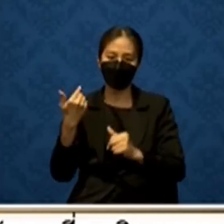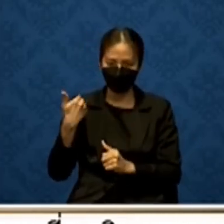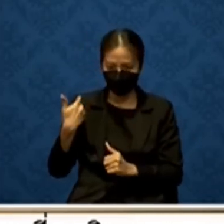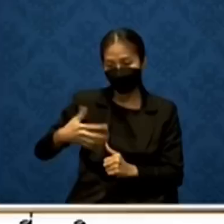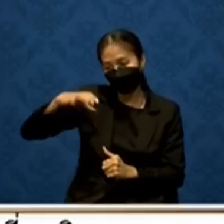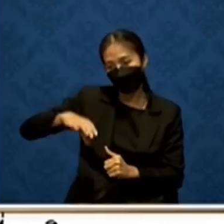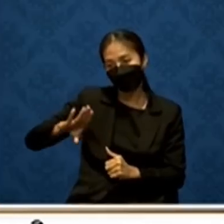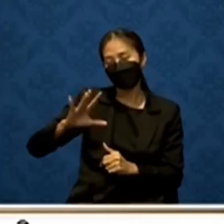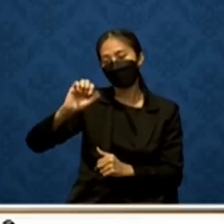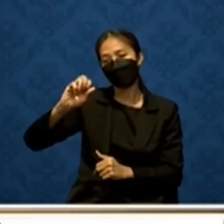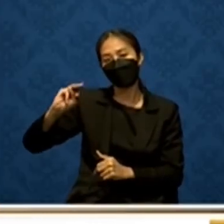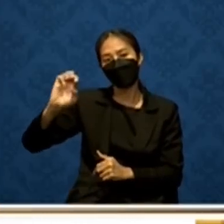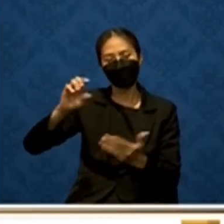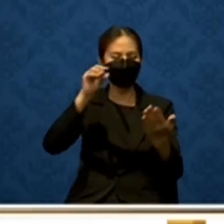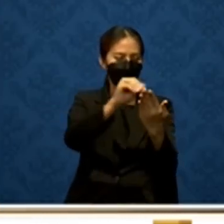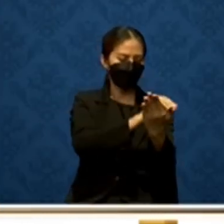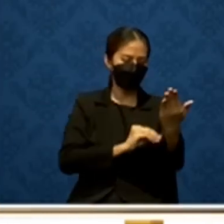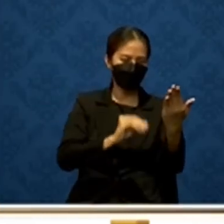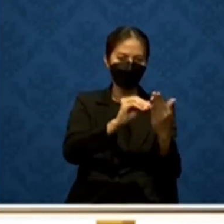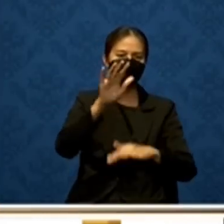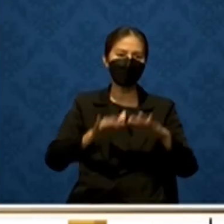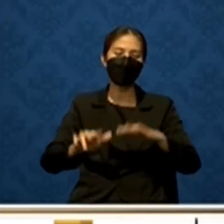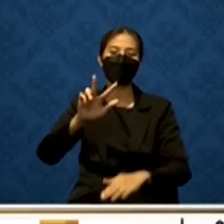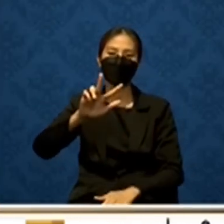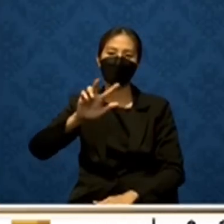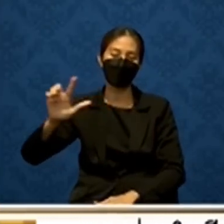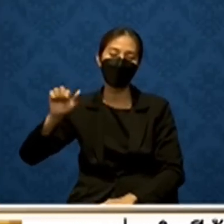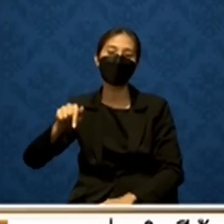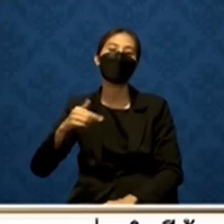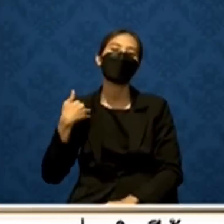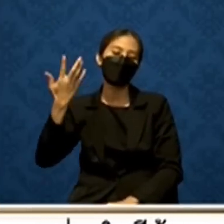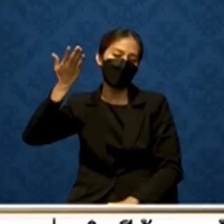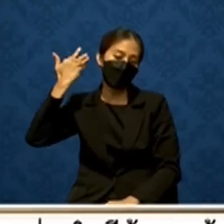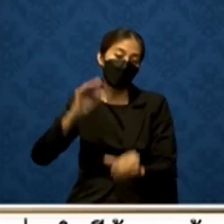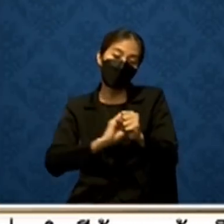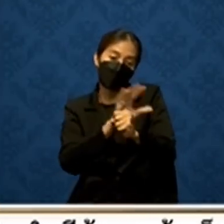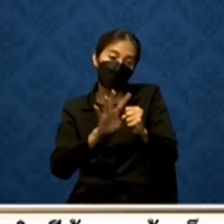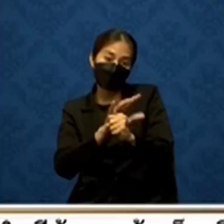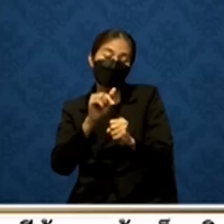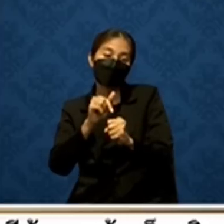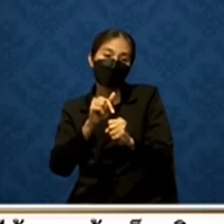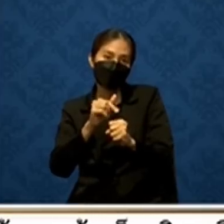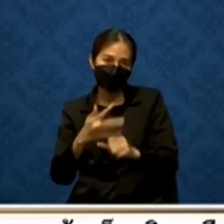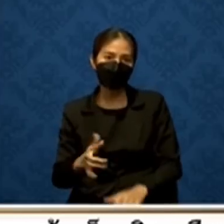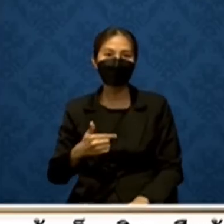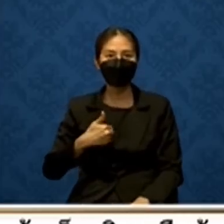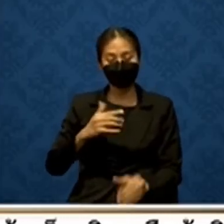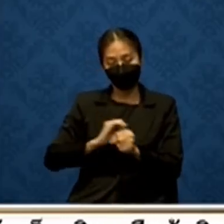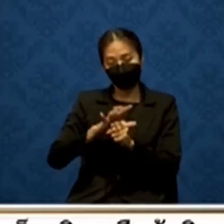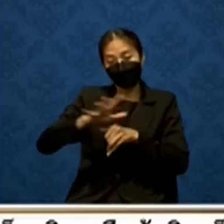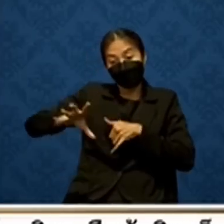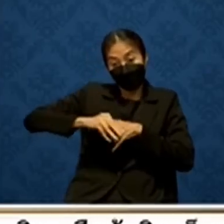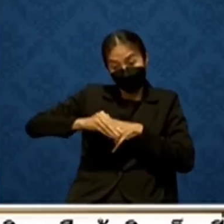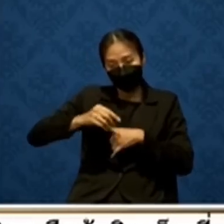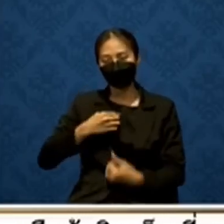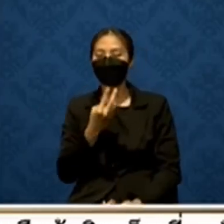ทั่วประเทศ 3 ล้านก่อนลายตอนติดโวิด 2 รอบ พอจะมเวลาอยู่ได้ไปด